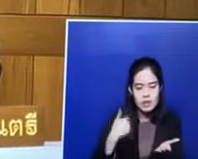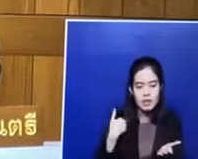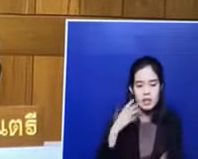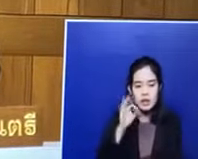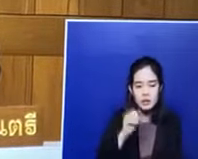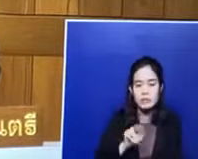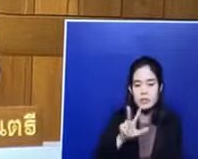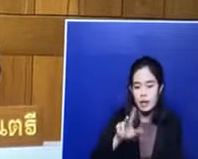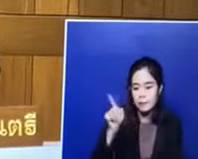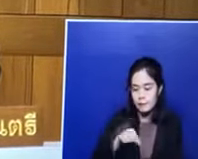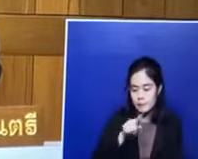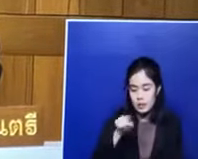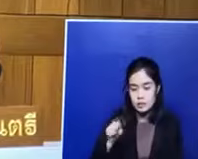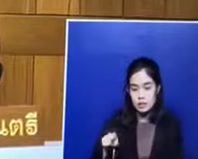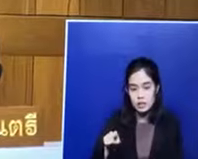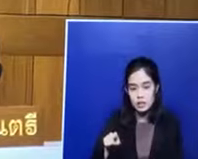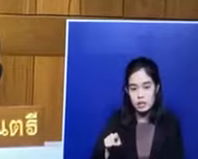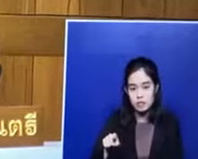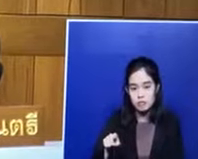93% แล้ว57ก่อนผมเข้ามาเนี่ย